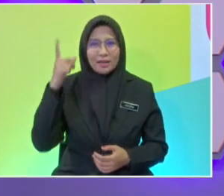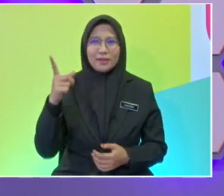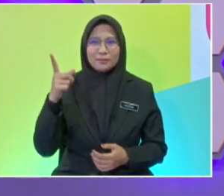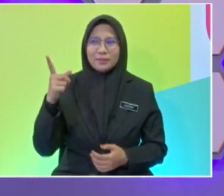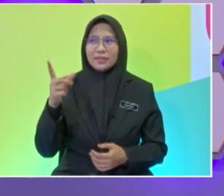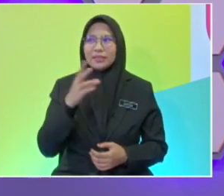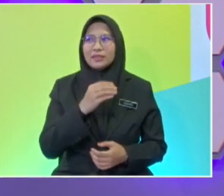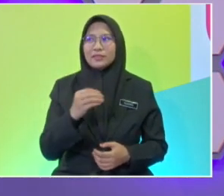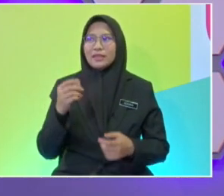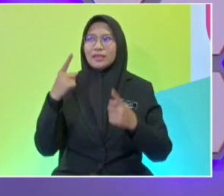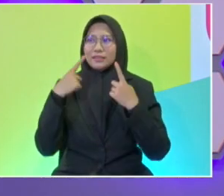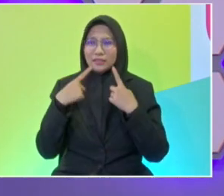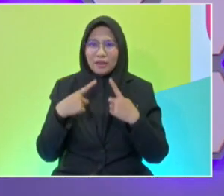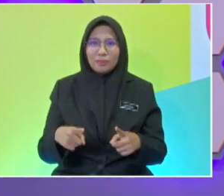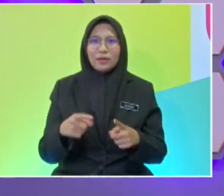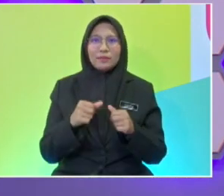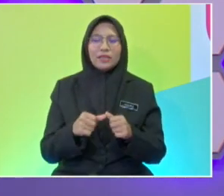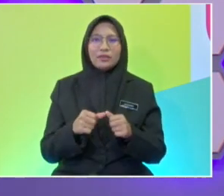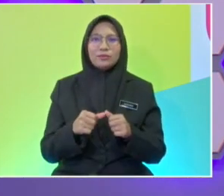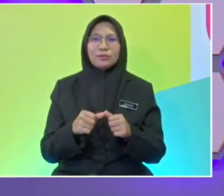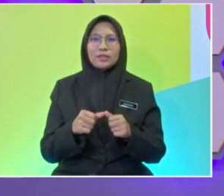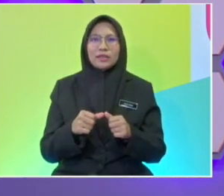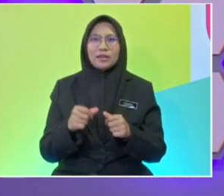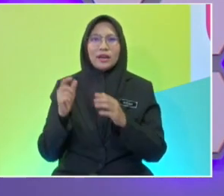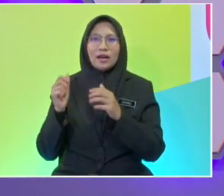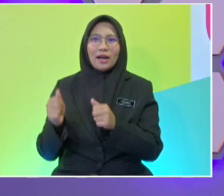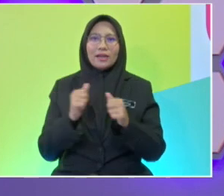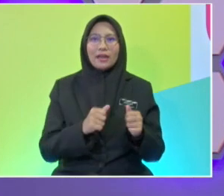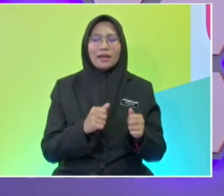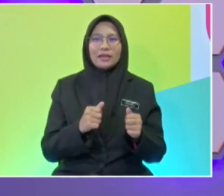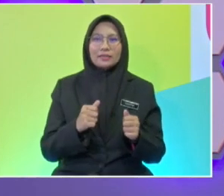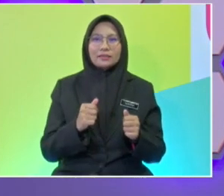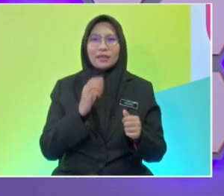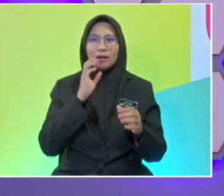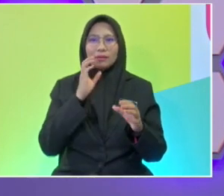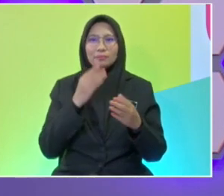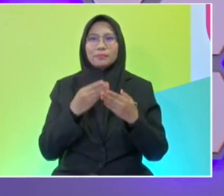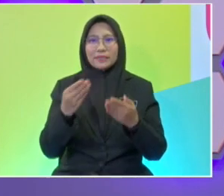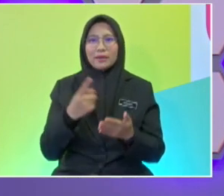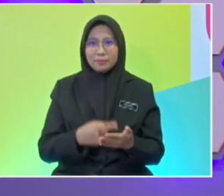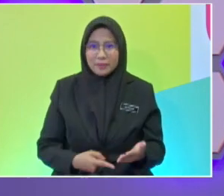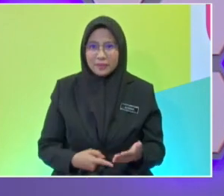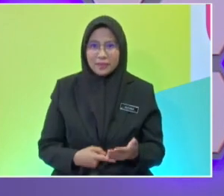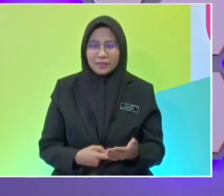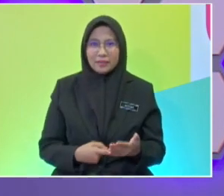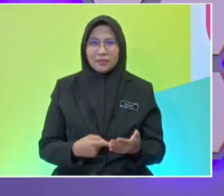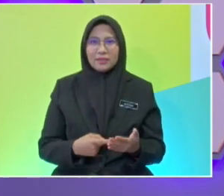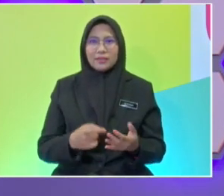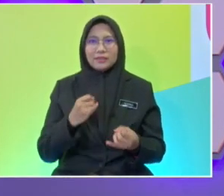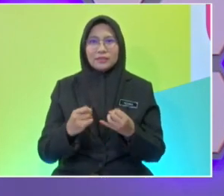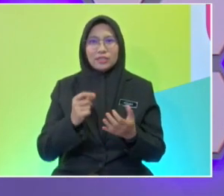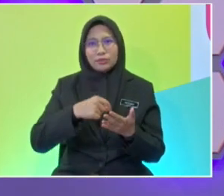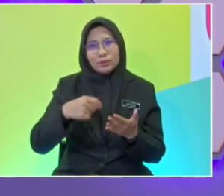mengikuti arahan yang diberikan tengok arahan ke padangkan ke